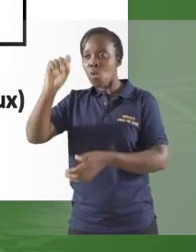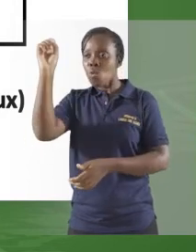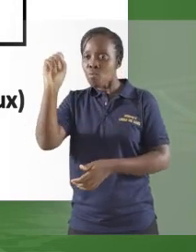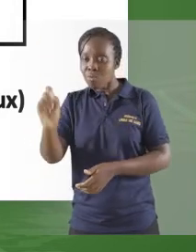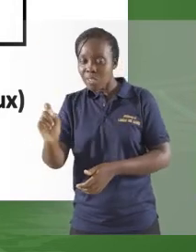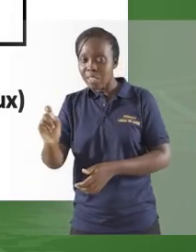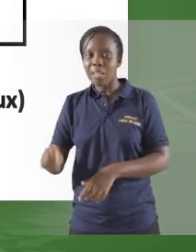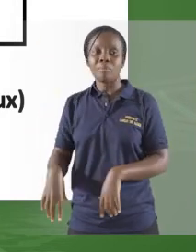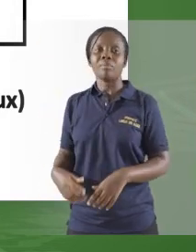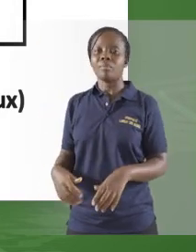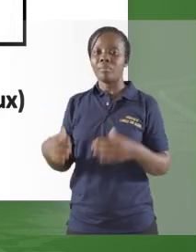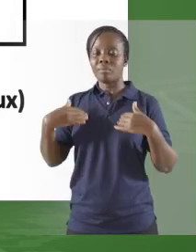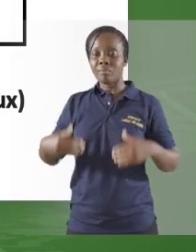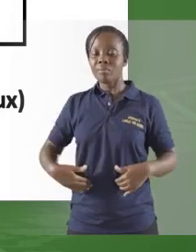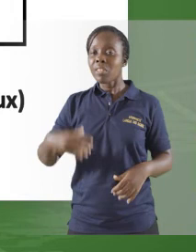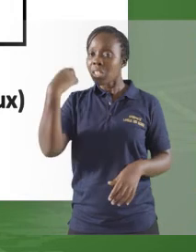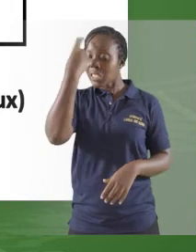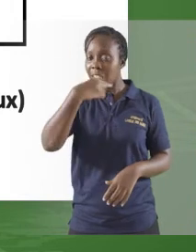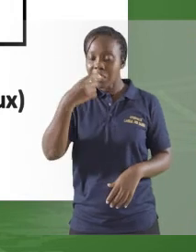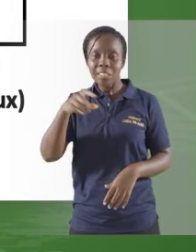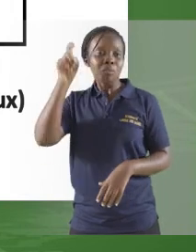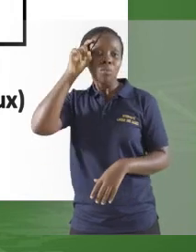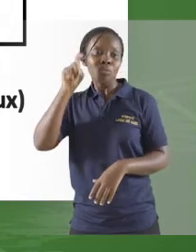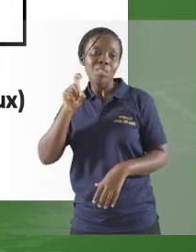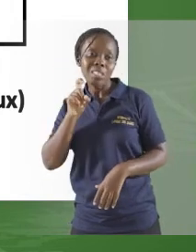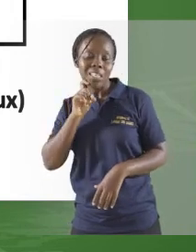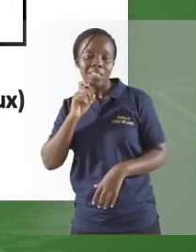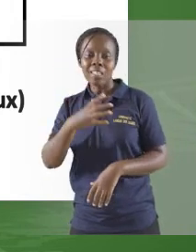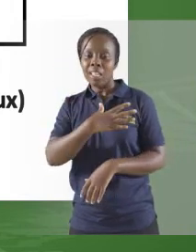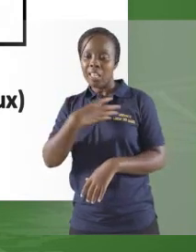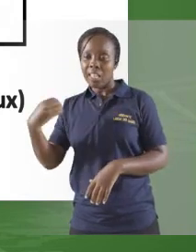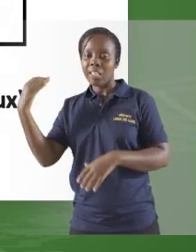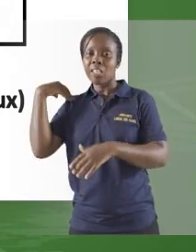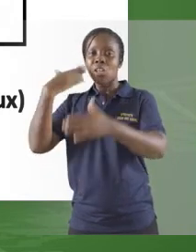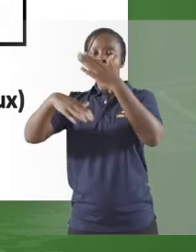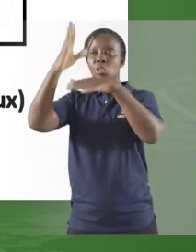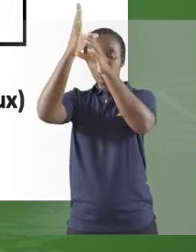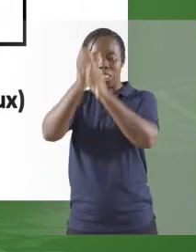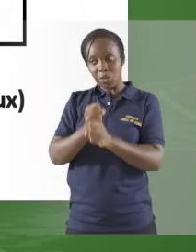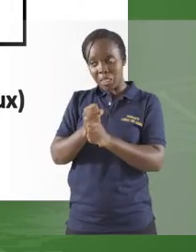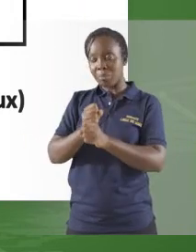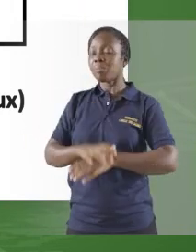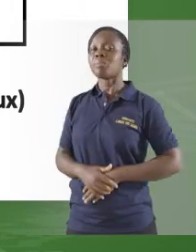le génotype, le sexe et le phénotype.